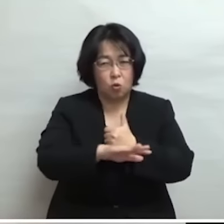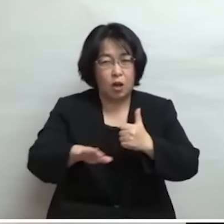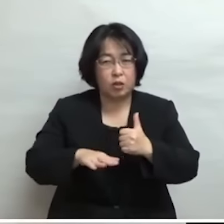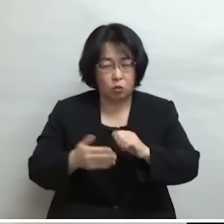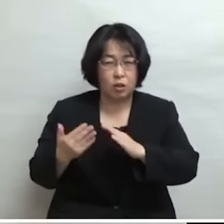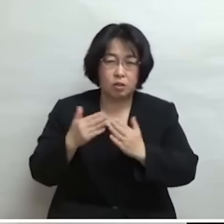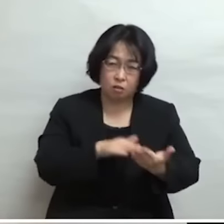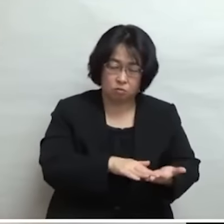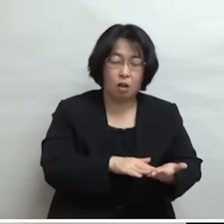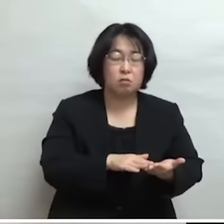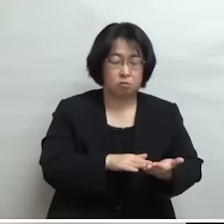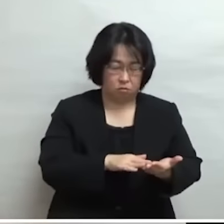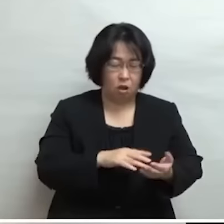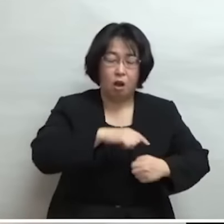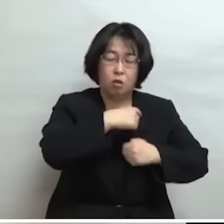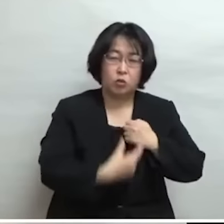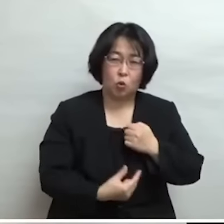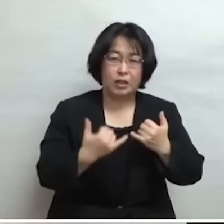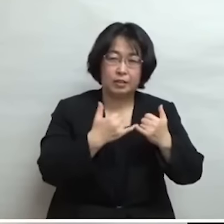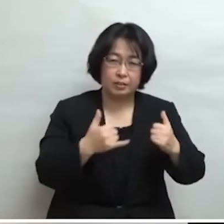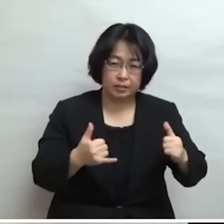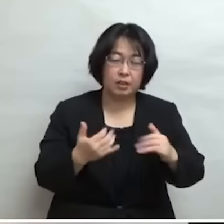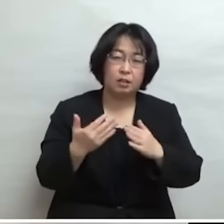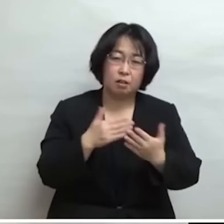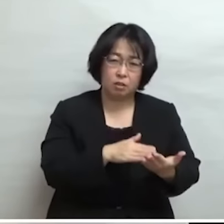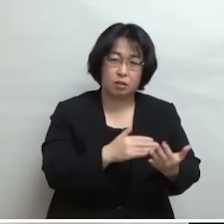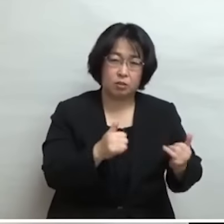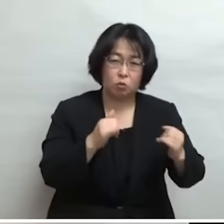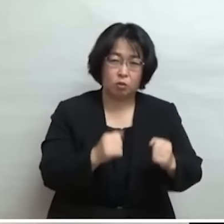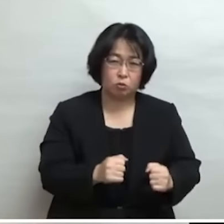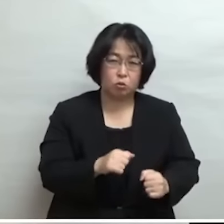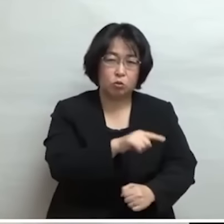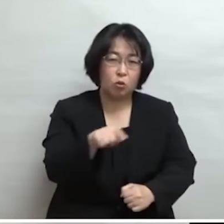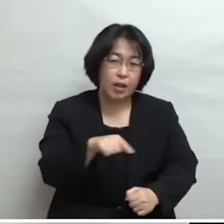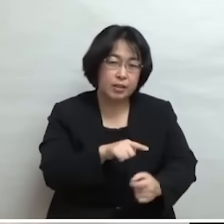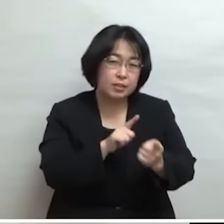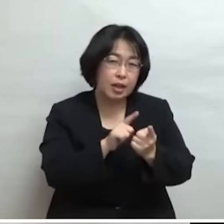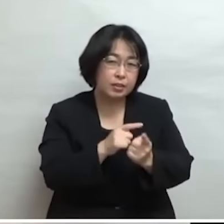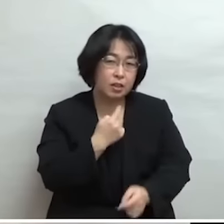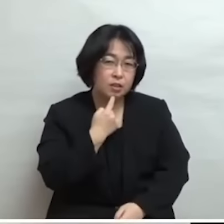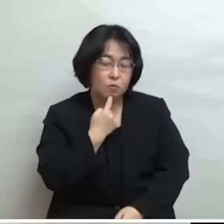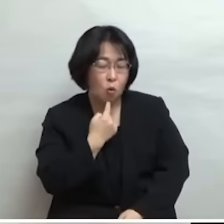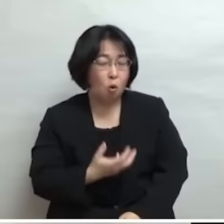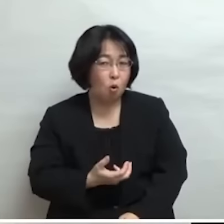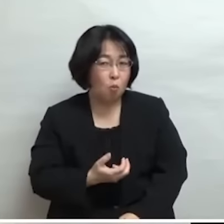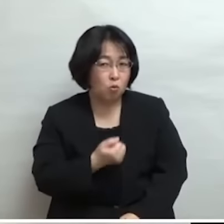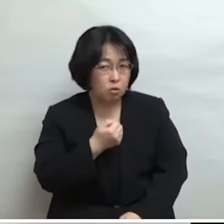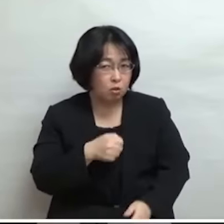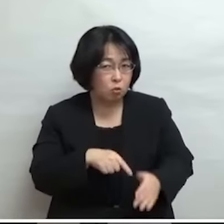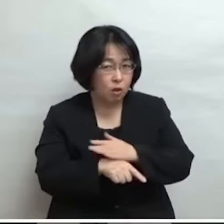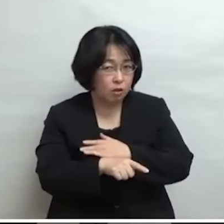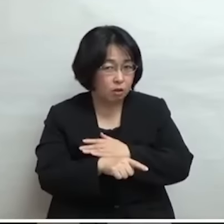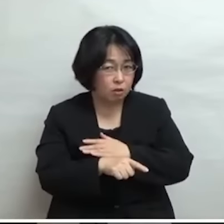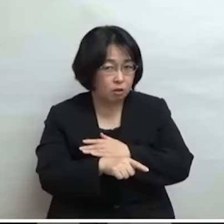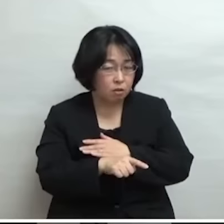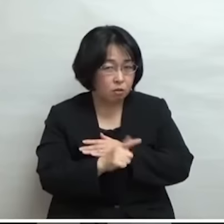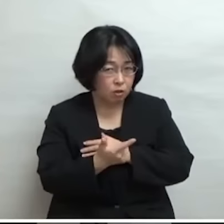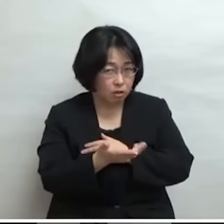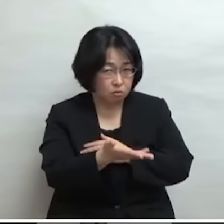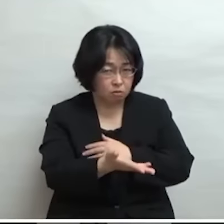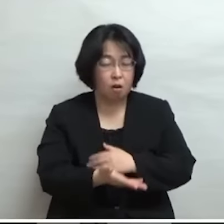人がいらっしゃるという歴史的な事実に対して、疑問をお持ちということでは。 いや、疑問を持ってるというより